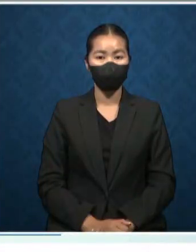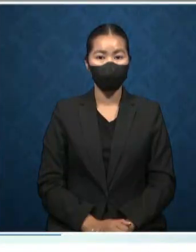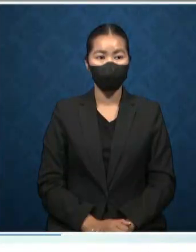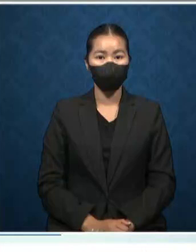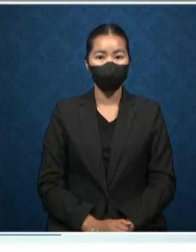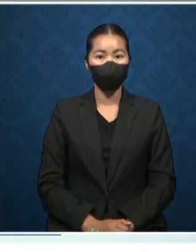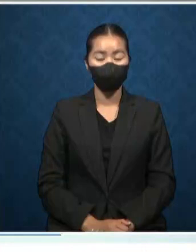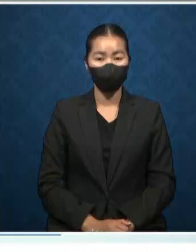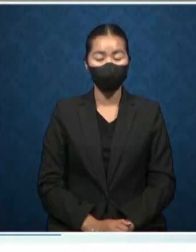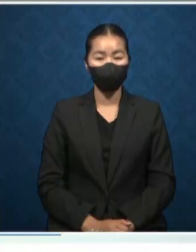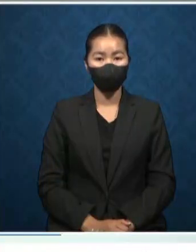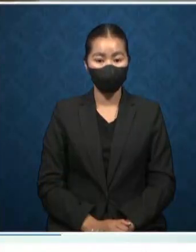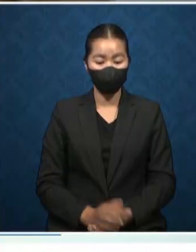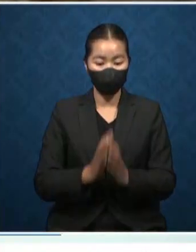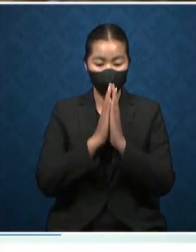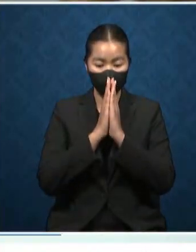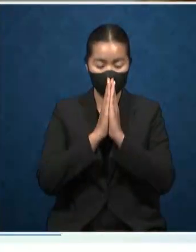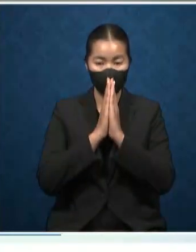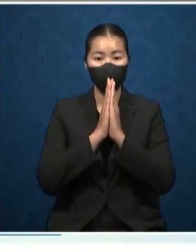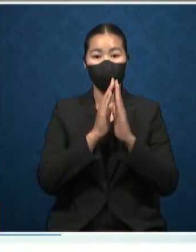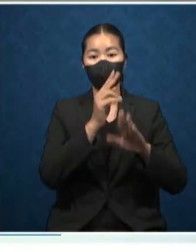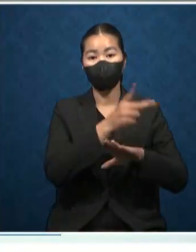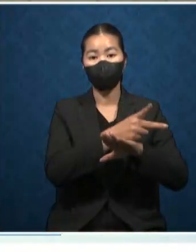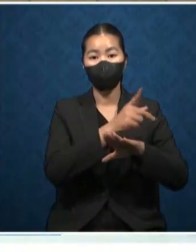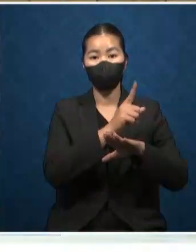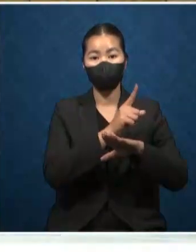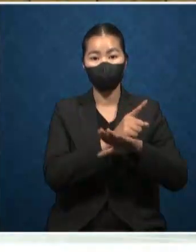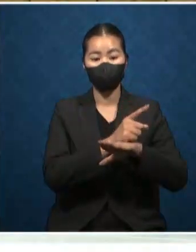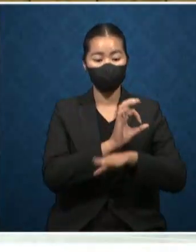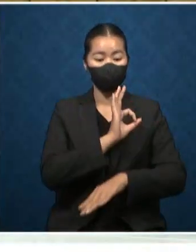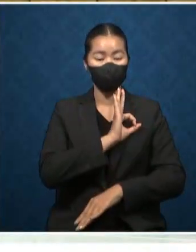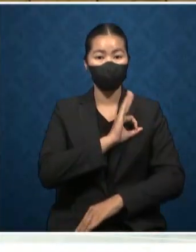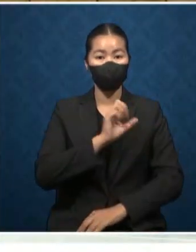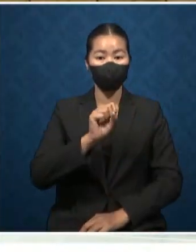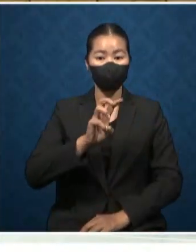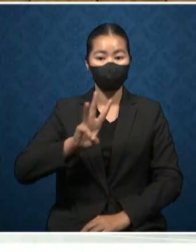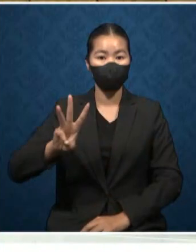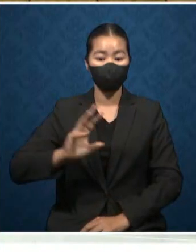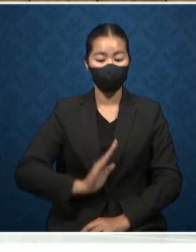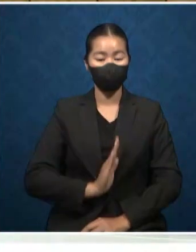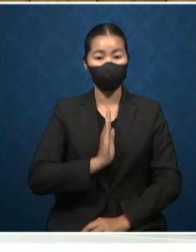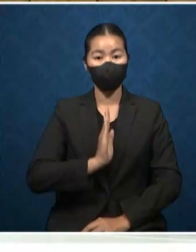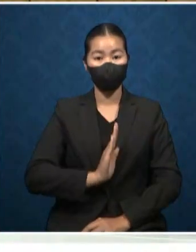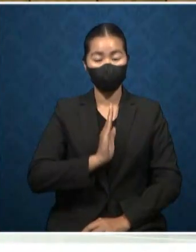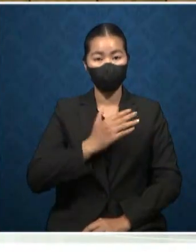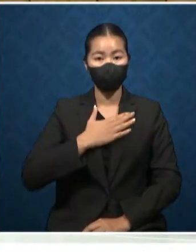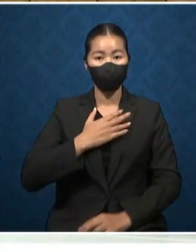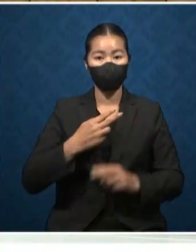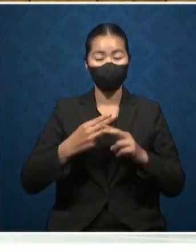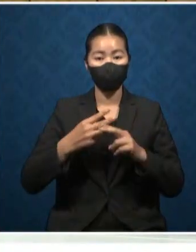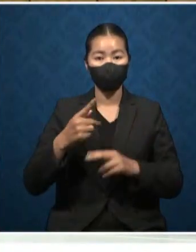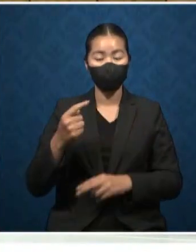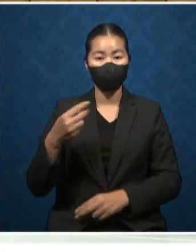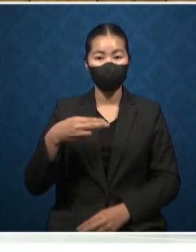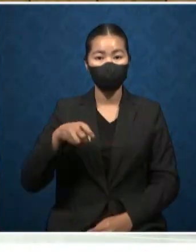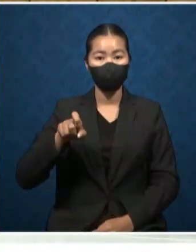กราบเรียนท่านประธานวุฒิสภาและท่านสมาชิกวุฒิสภาผู้ทรงเกียรติกระผมนายธีรศักดิ์ใน